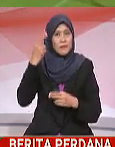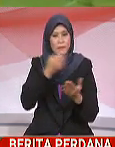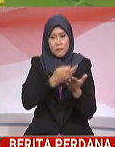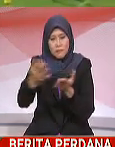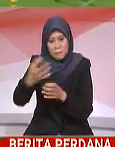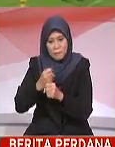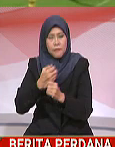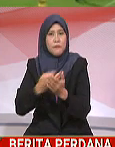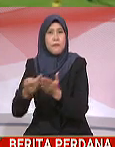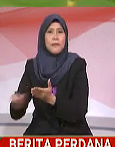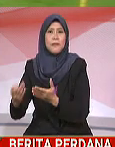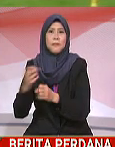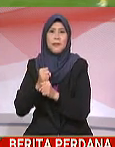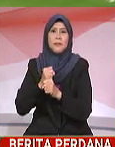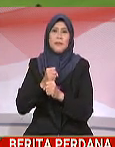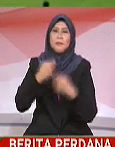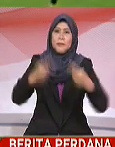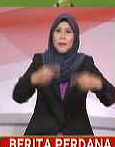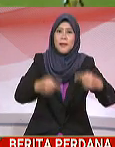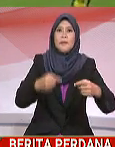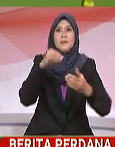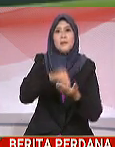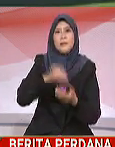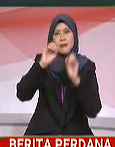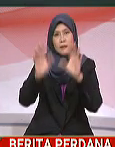meraih kemenangan di stadium Shah Alam nanti